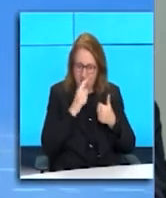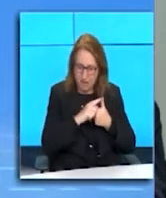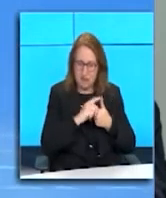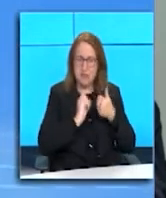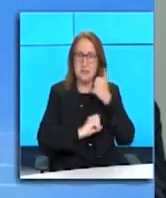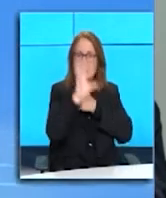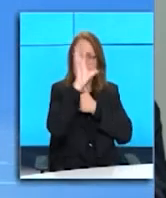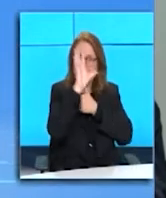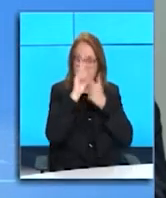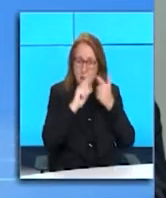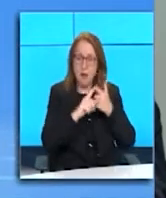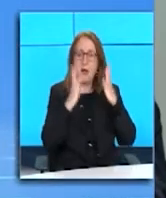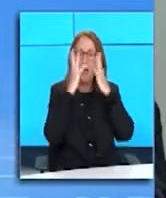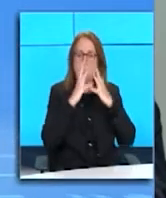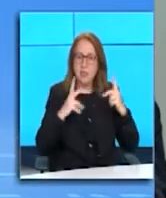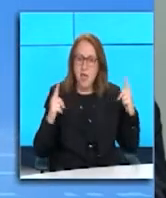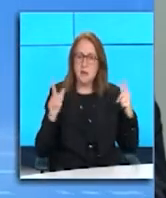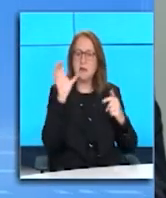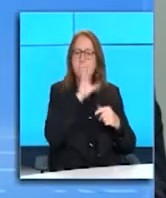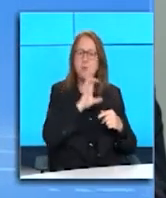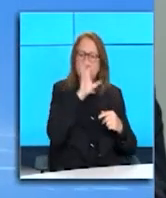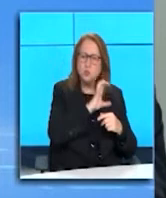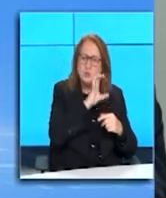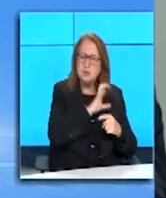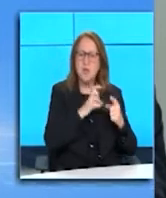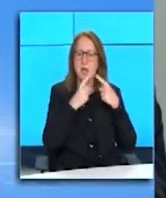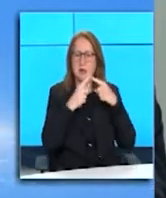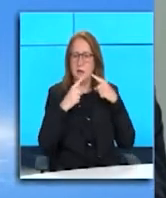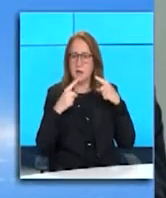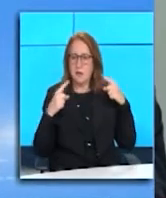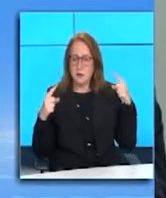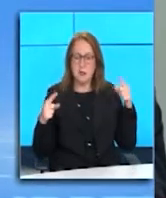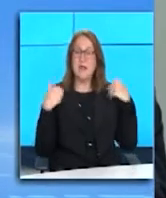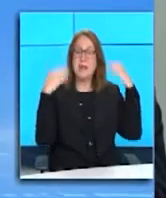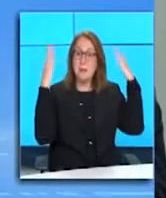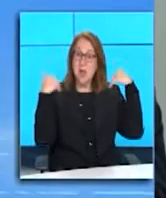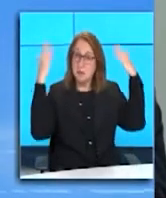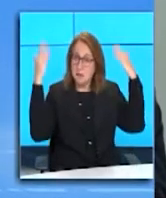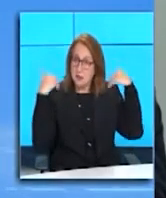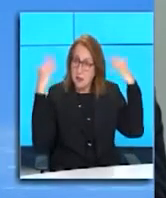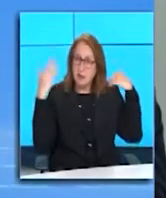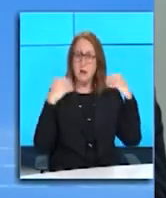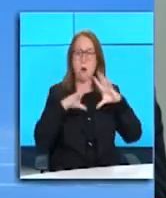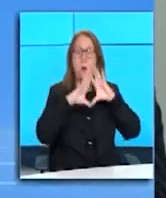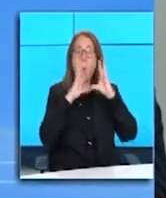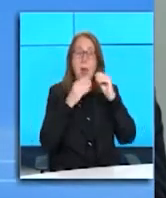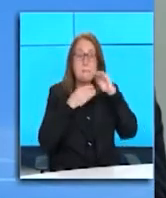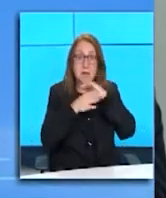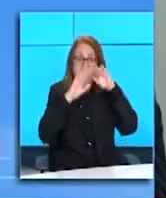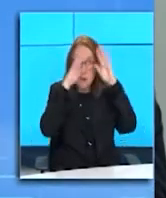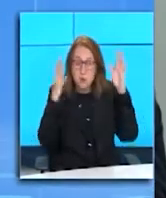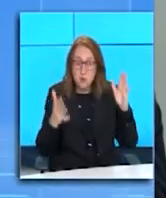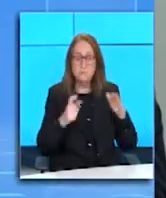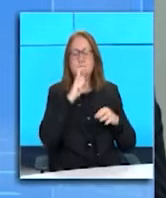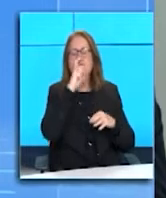σινεμά, τα θέατρα, τα μουσεία, διάφορες άλλες δραστηριότητες, γυμναστήρια που γίνονται σε κλειστούς χώρους. Οπότε εκεί